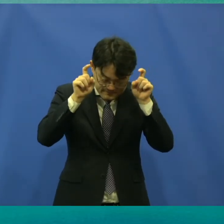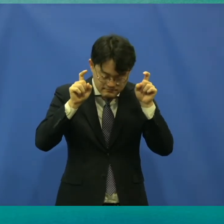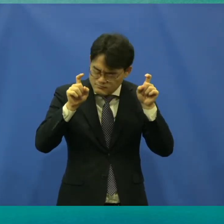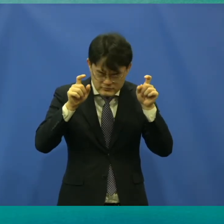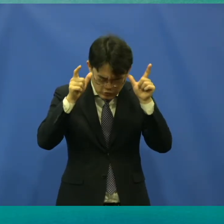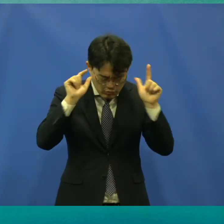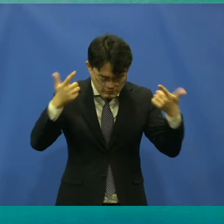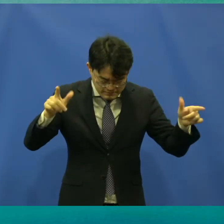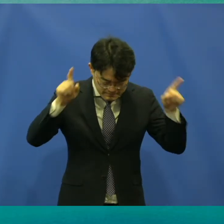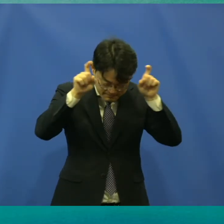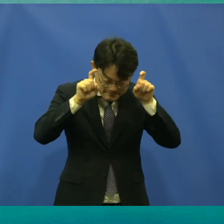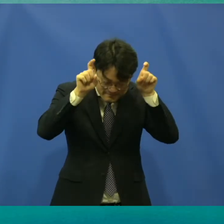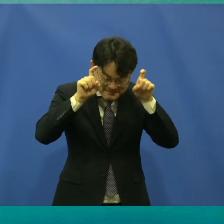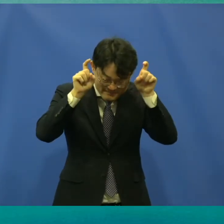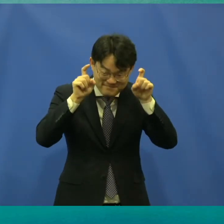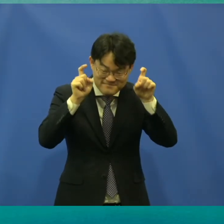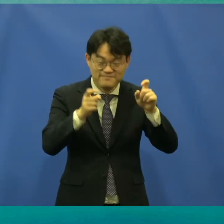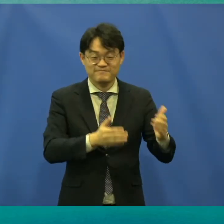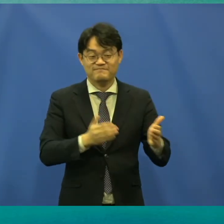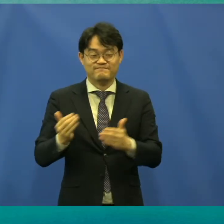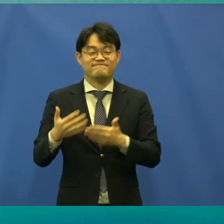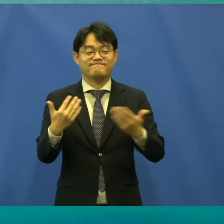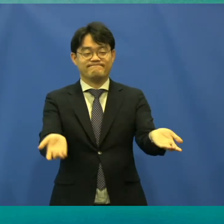이레 준비하시는 하나님.